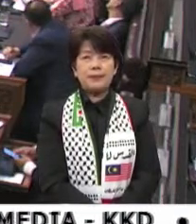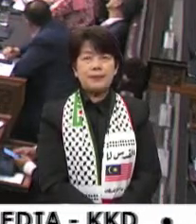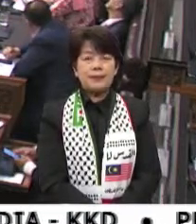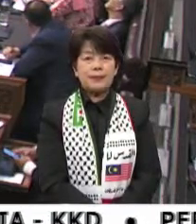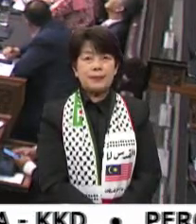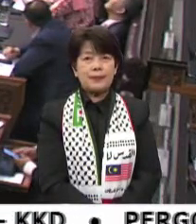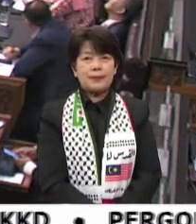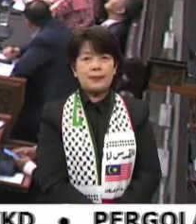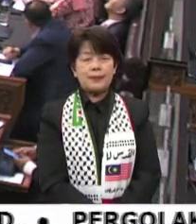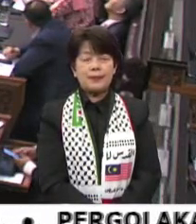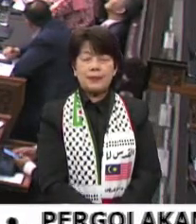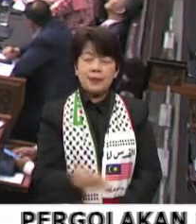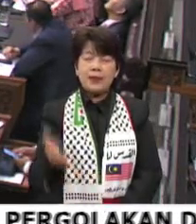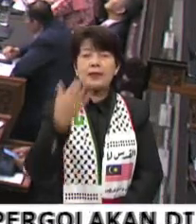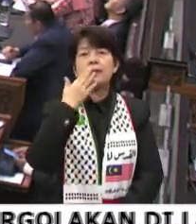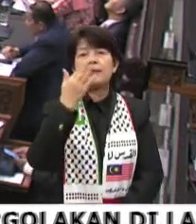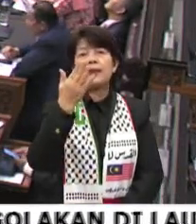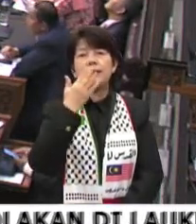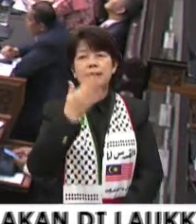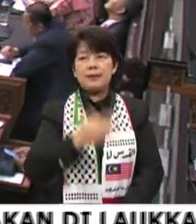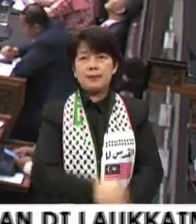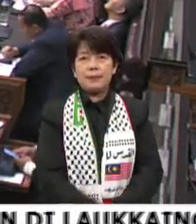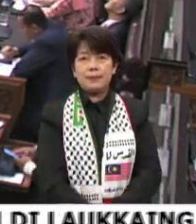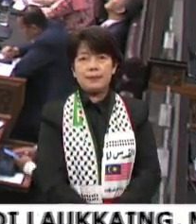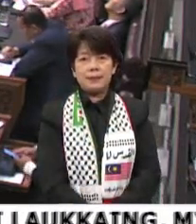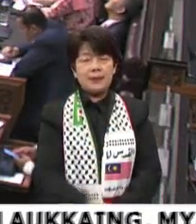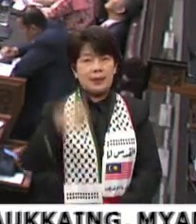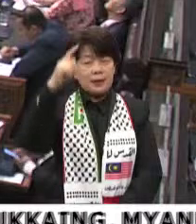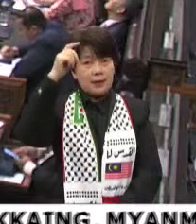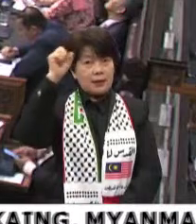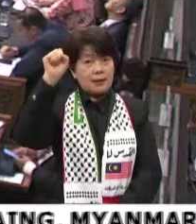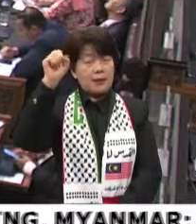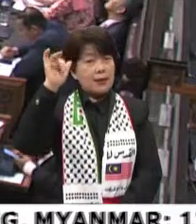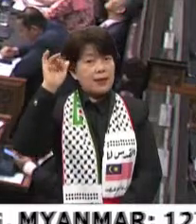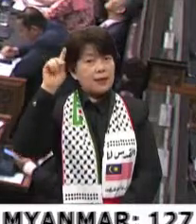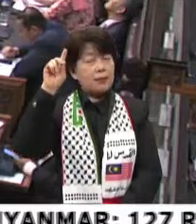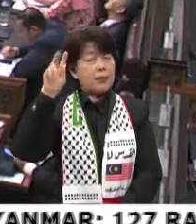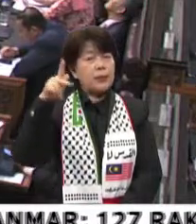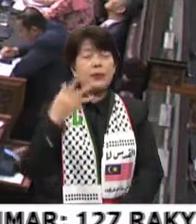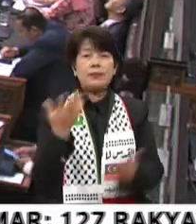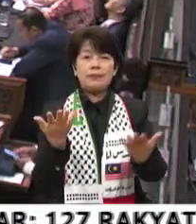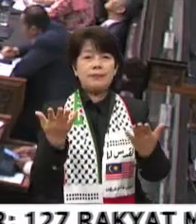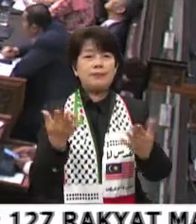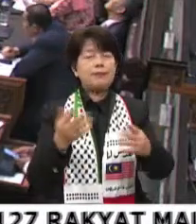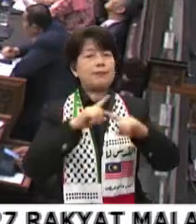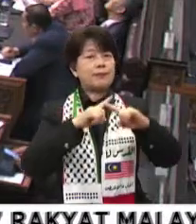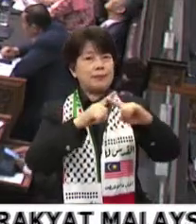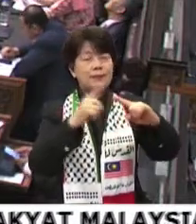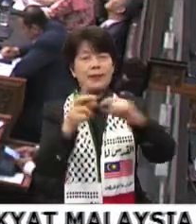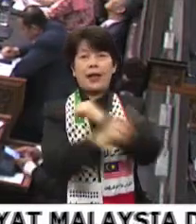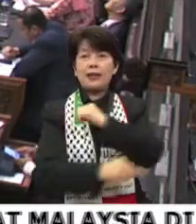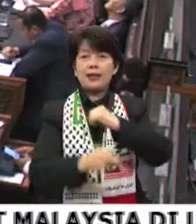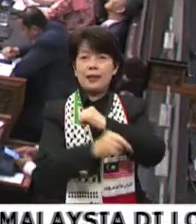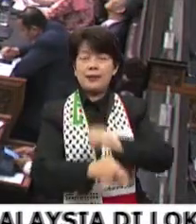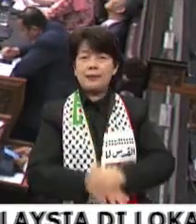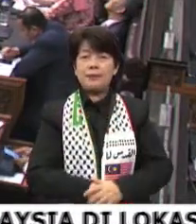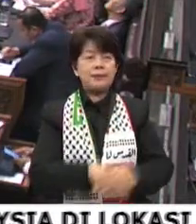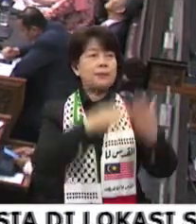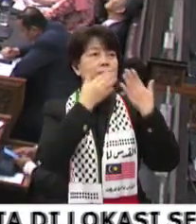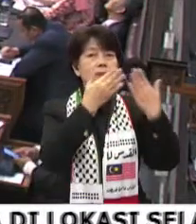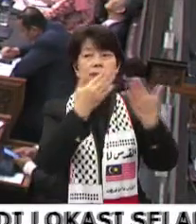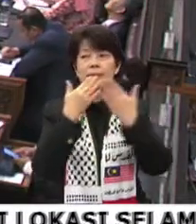keluar Terima kasih Tan Sri yang di-pertua dewan negara terima